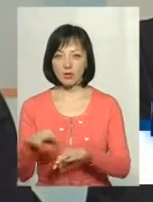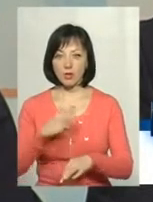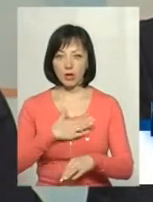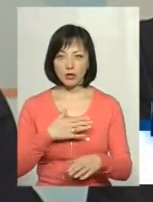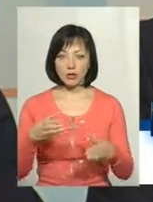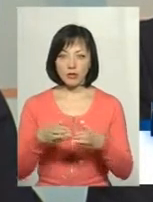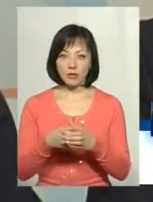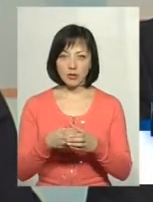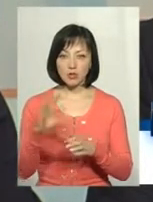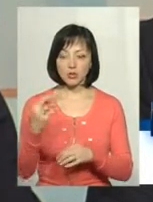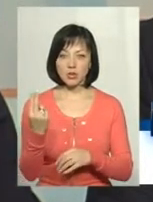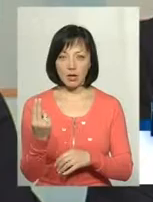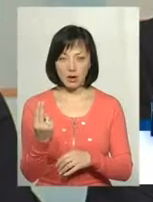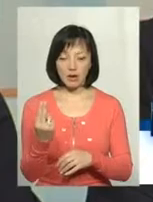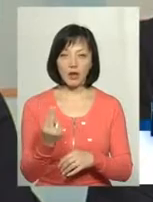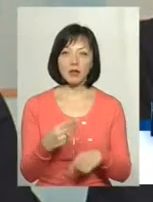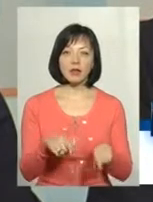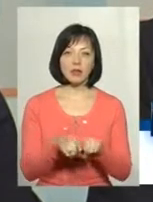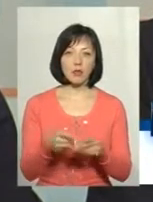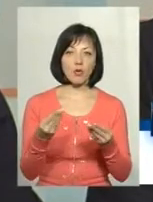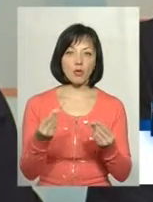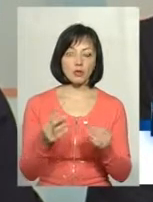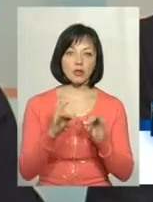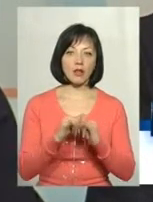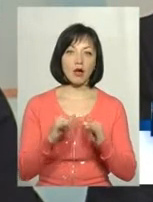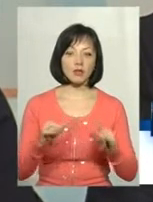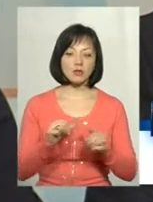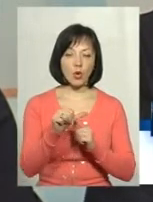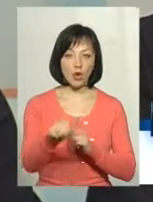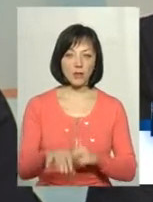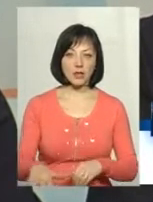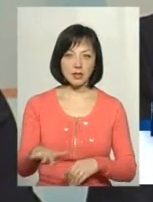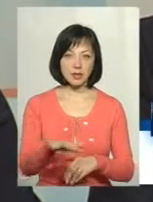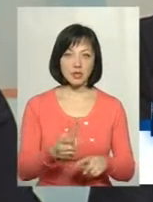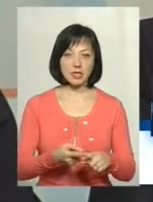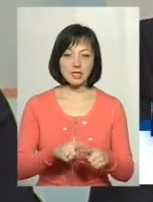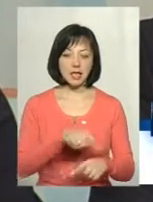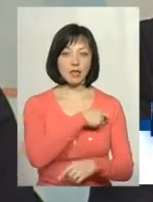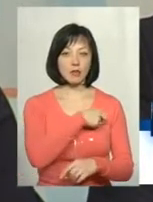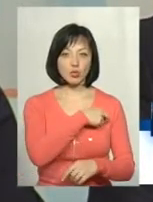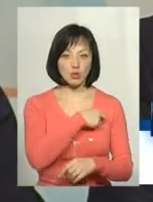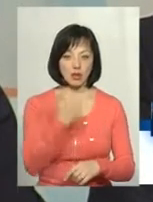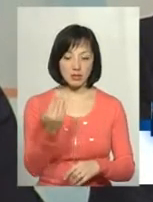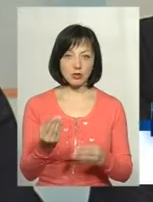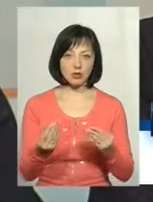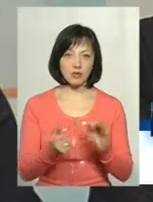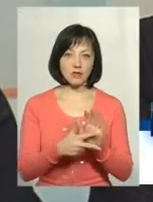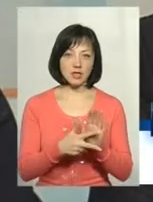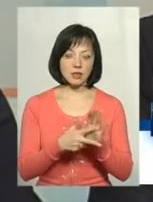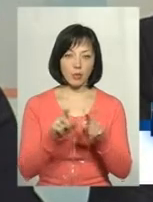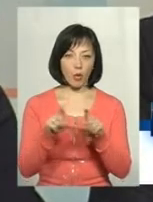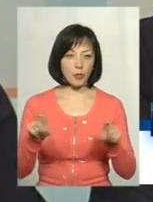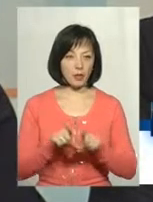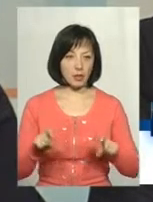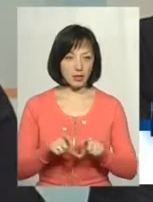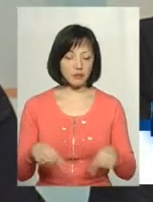громаді було, то соціальна. І так само кошти, які на розвиток окремих територій, це депутатські кошти, теж 8 об'єктів,